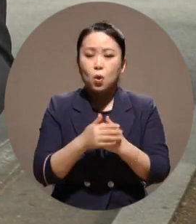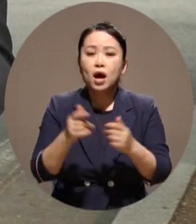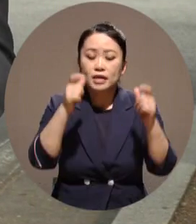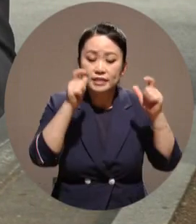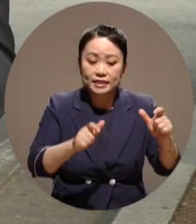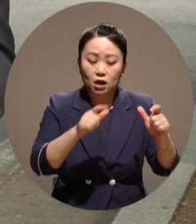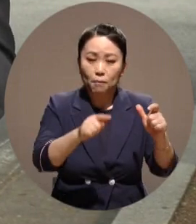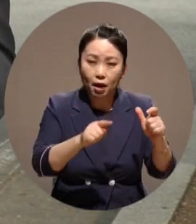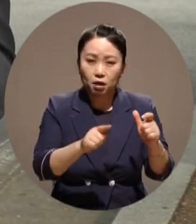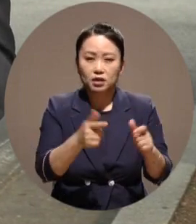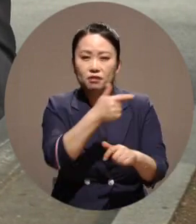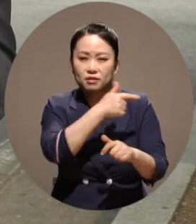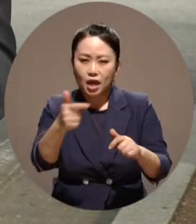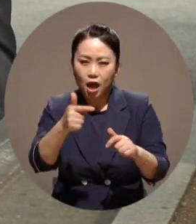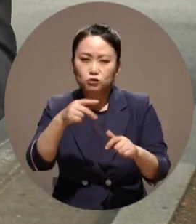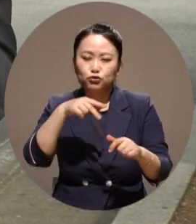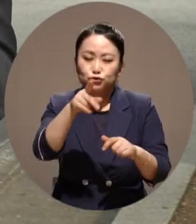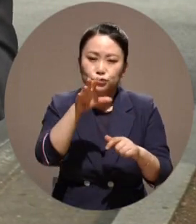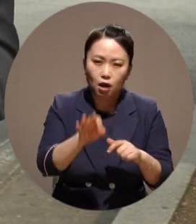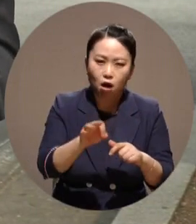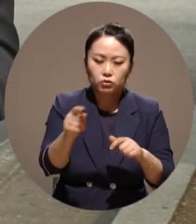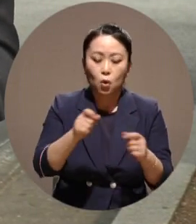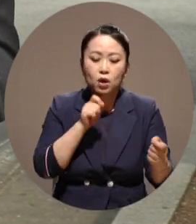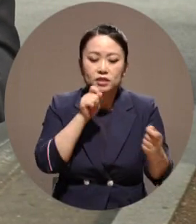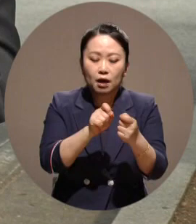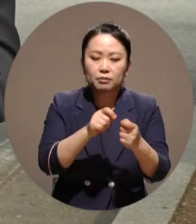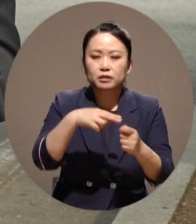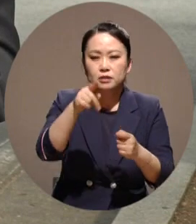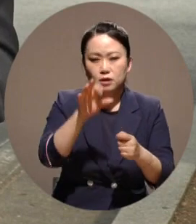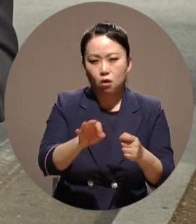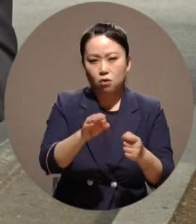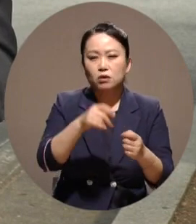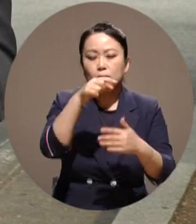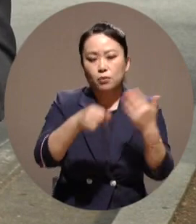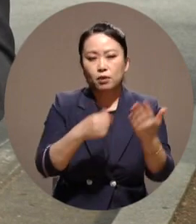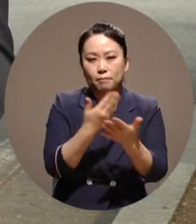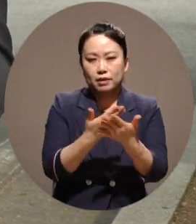접근성을 두루 갖춘 콘텐츠 제작을 주문했습니다. MBC 뉴스 조수영입니다.